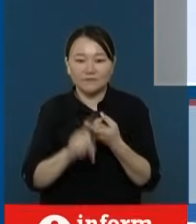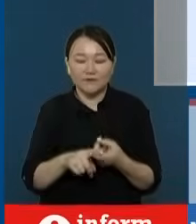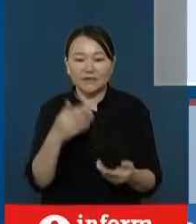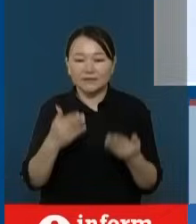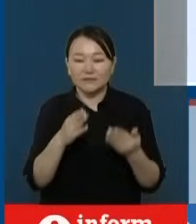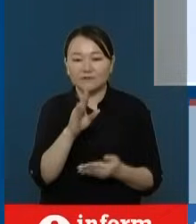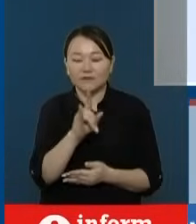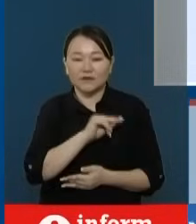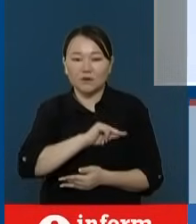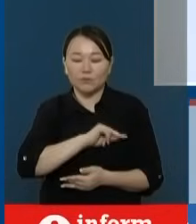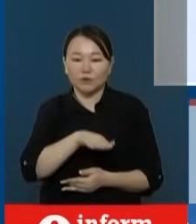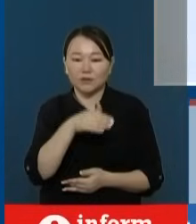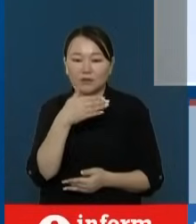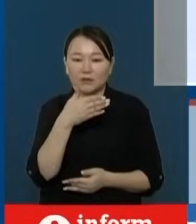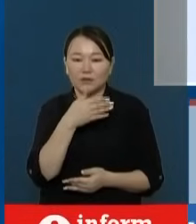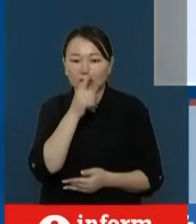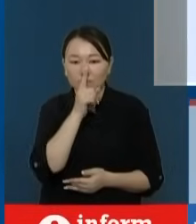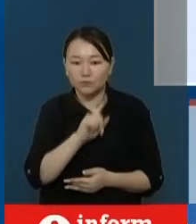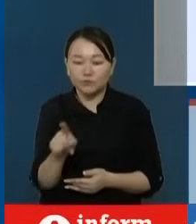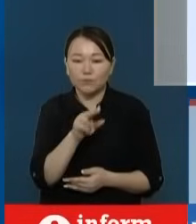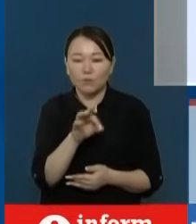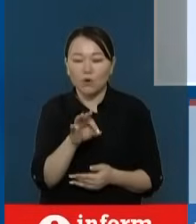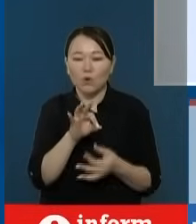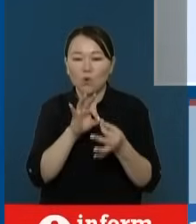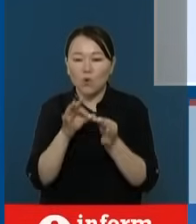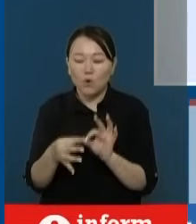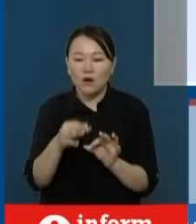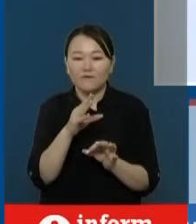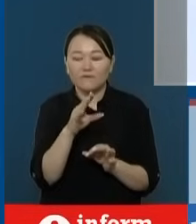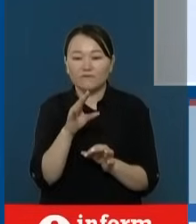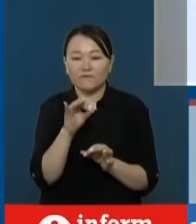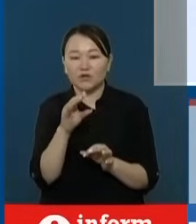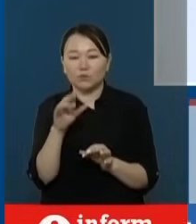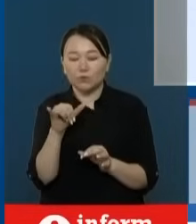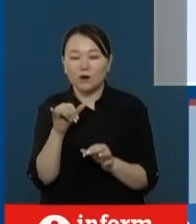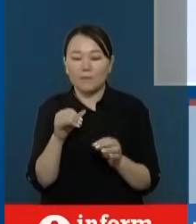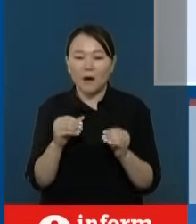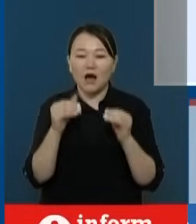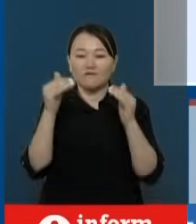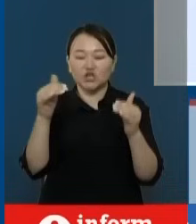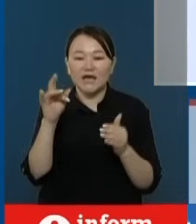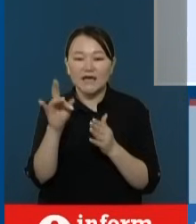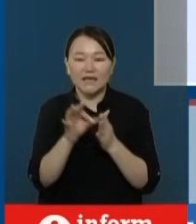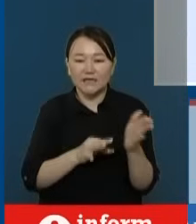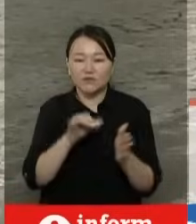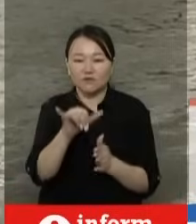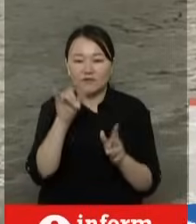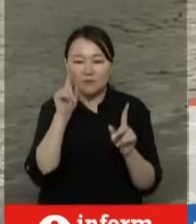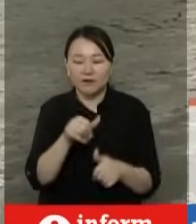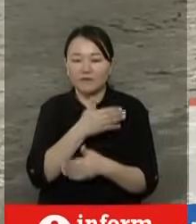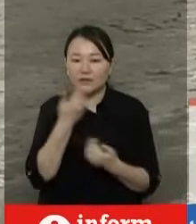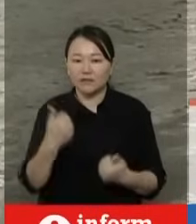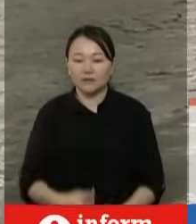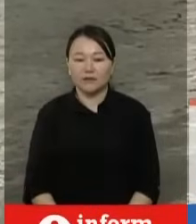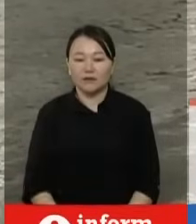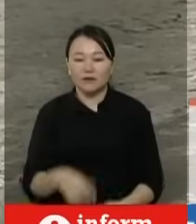не работаете по усложненному виду тарифообразования, то повышать резко тариф вы не имеете права.